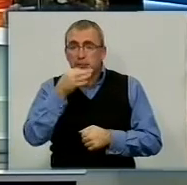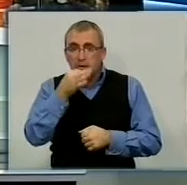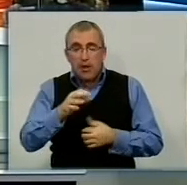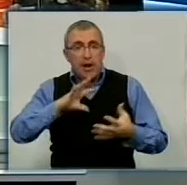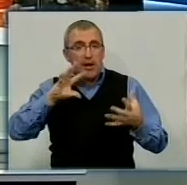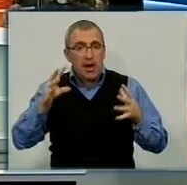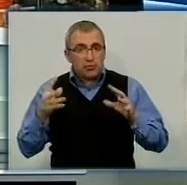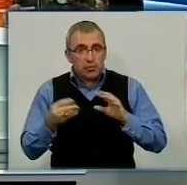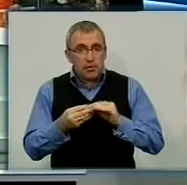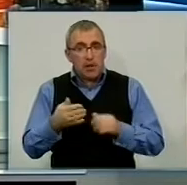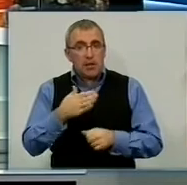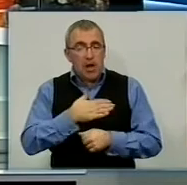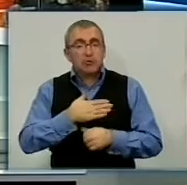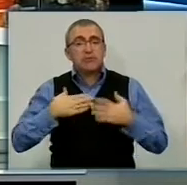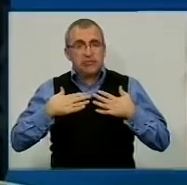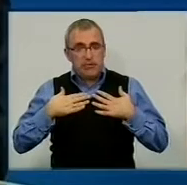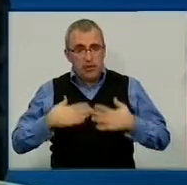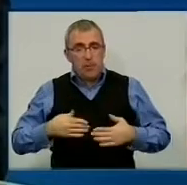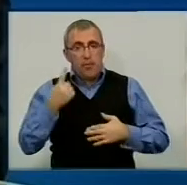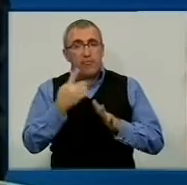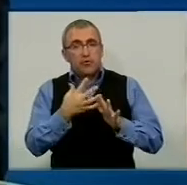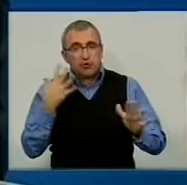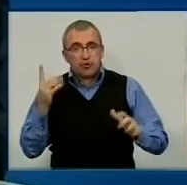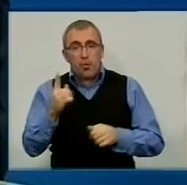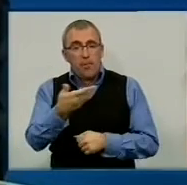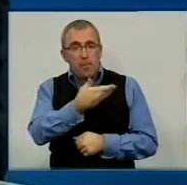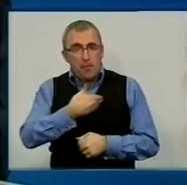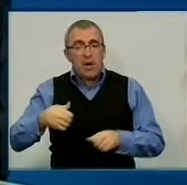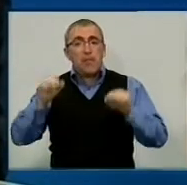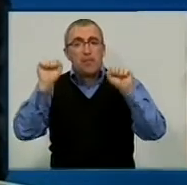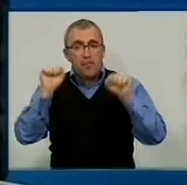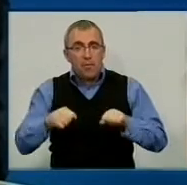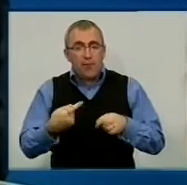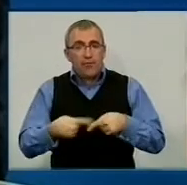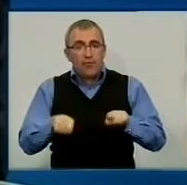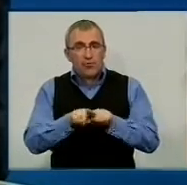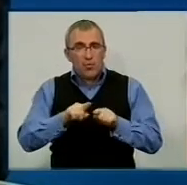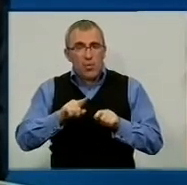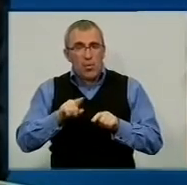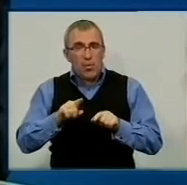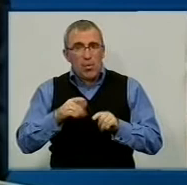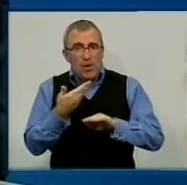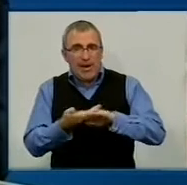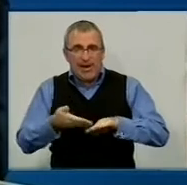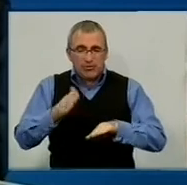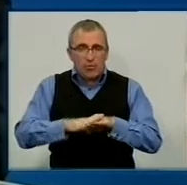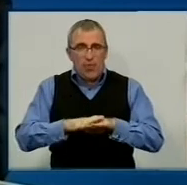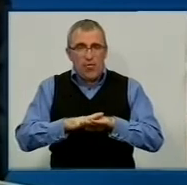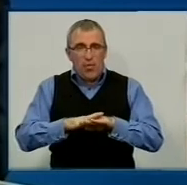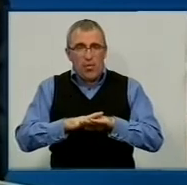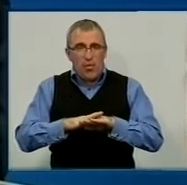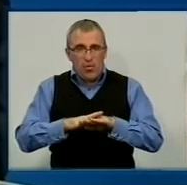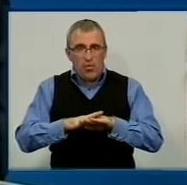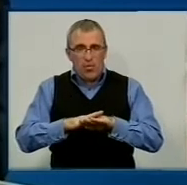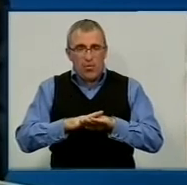результати нас задовольняють в першу чергу що ми змогли в цьому навіть кризовому році такому для для економіки нашої